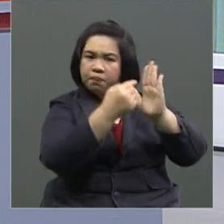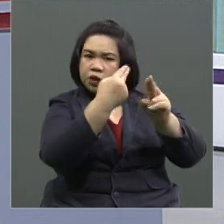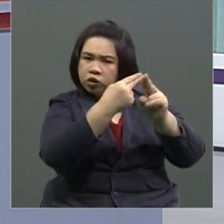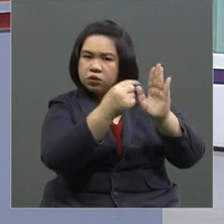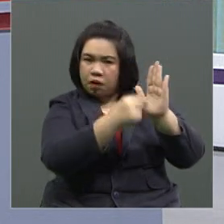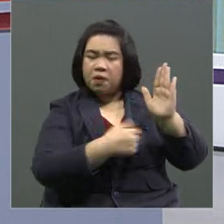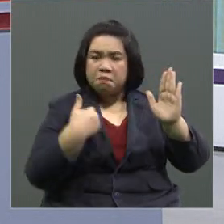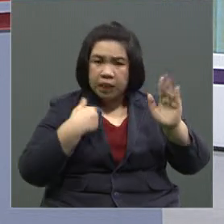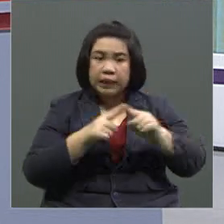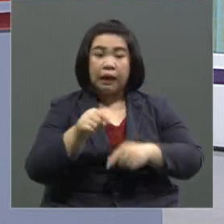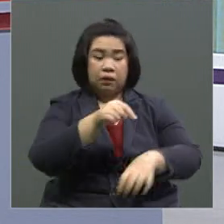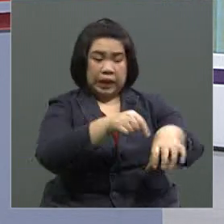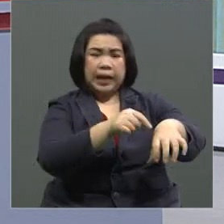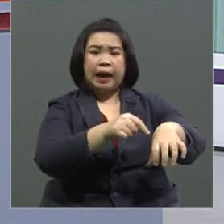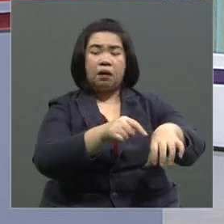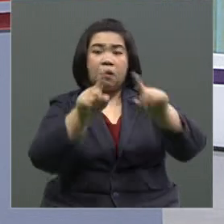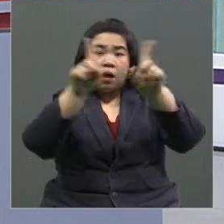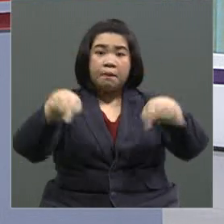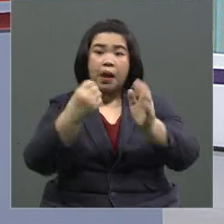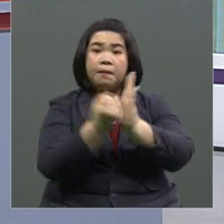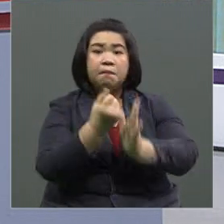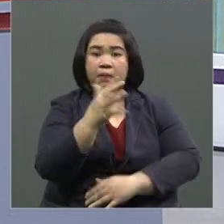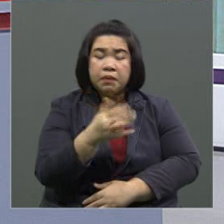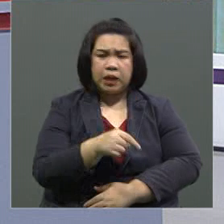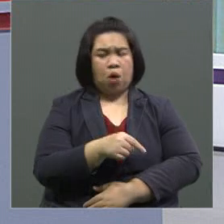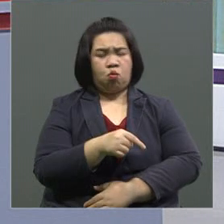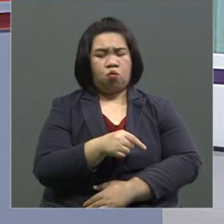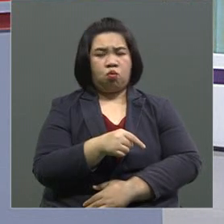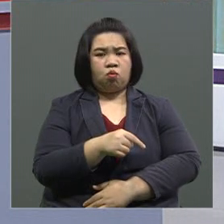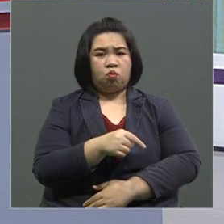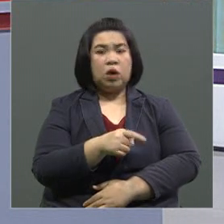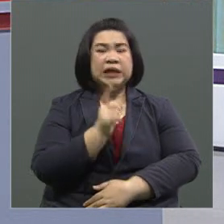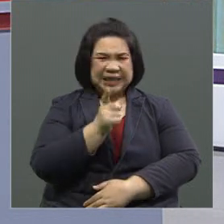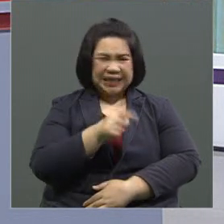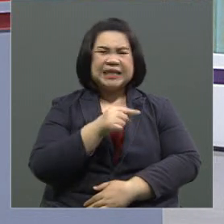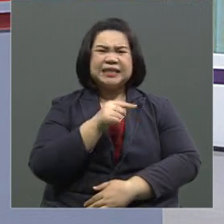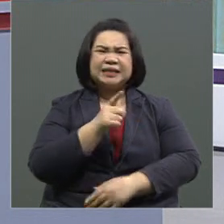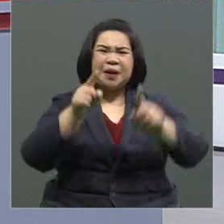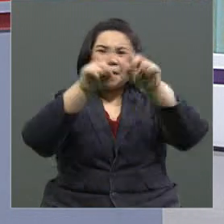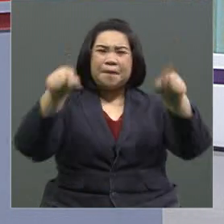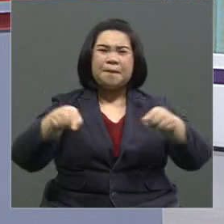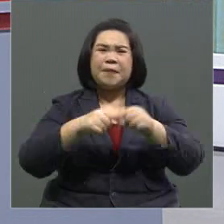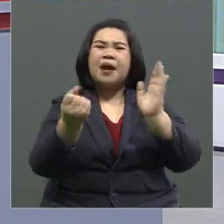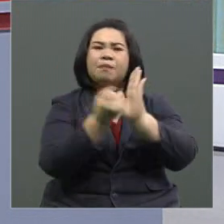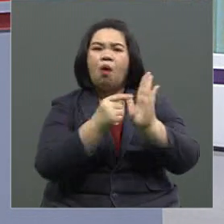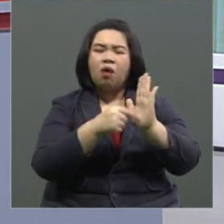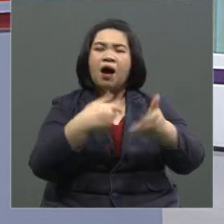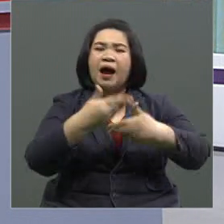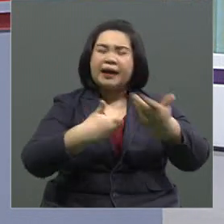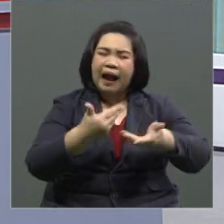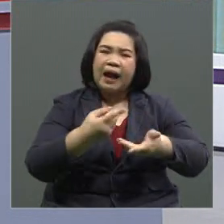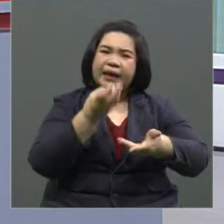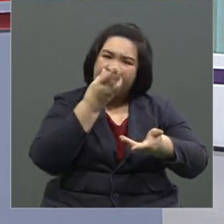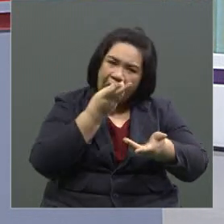อันนี้ค่ะไม่มีใบสถานประกอบการด้วยนะคะนั่นหมายความว่าจดทะเบียนเป็นร้านอาหารก็คือคุณสามารถขายเครื่องดื่มแอลกอฮอล์ได้เพียงแค่เ